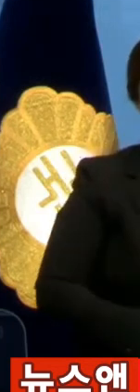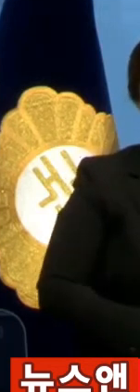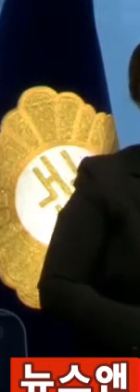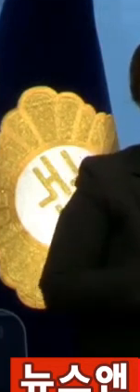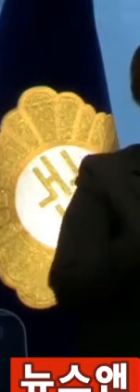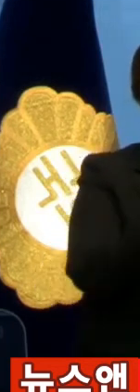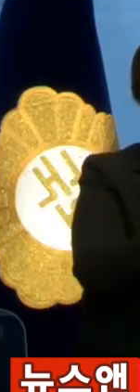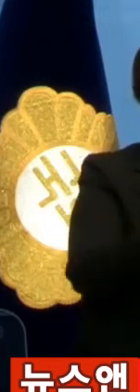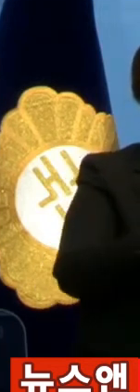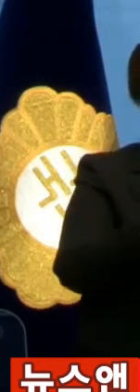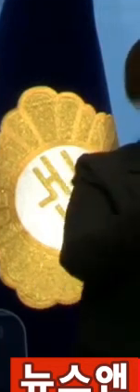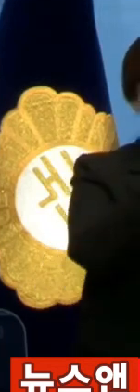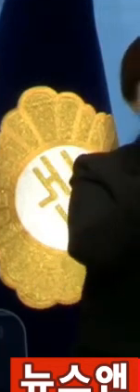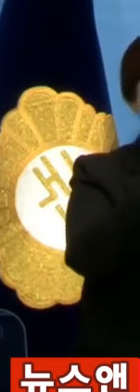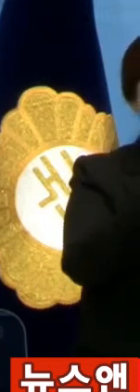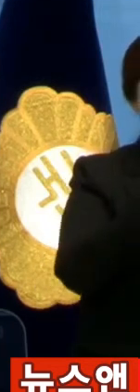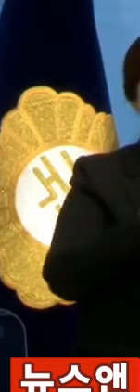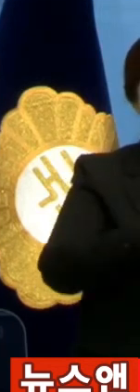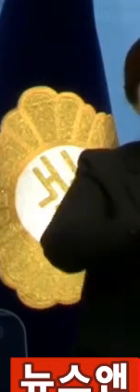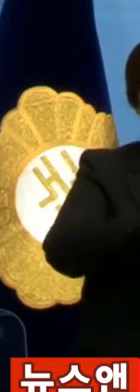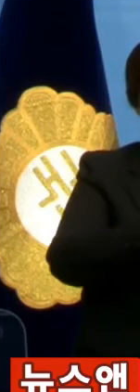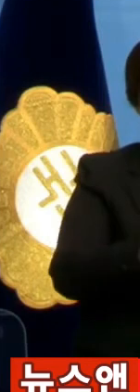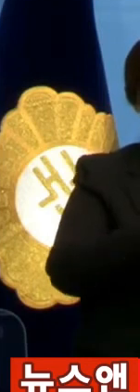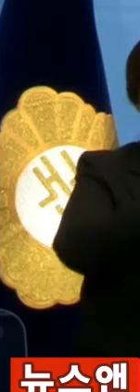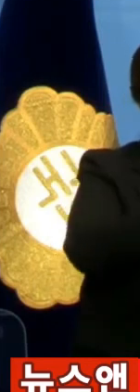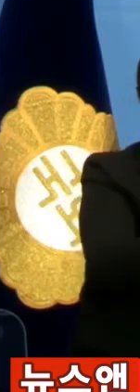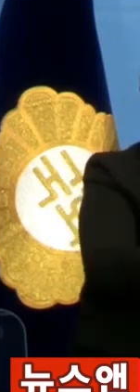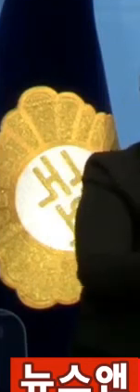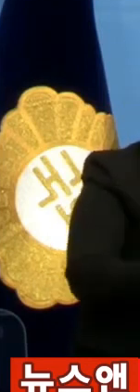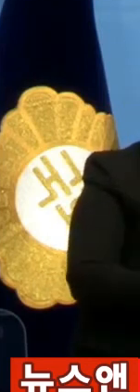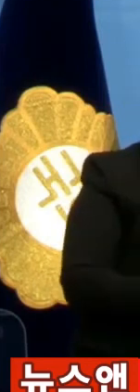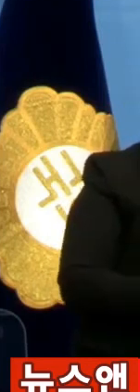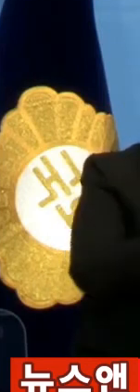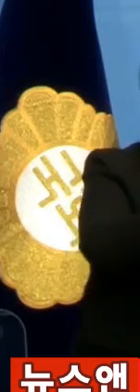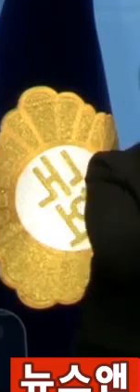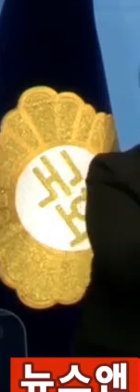이래서 언론개혁이 검찰개혁과 더불어